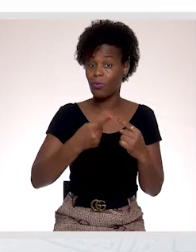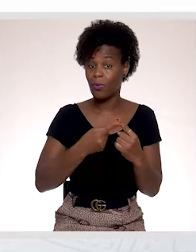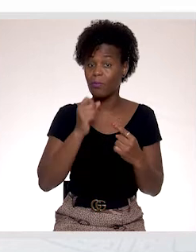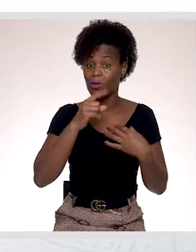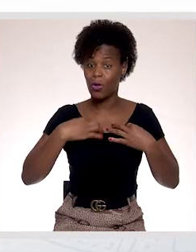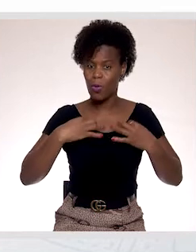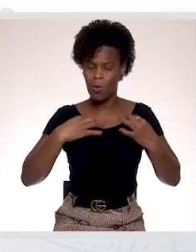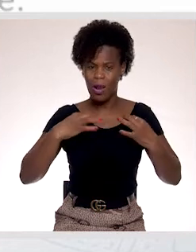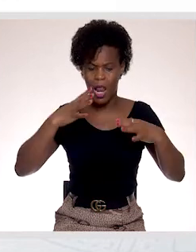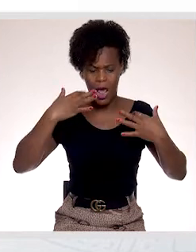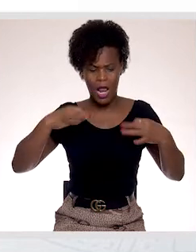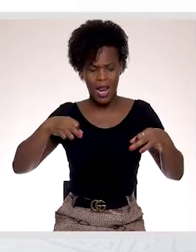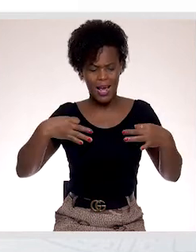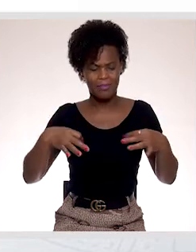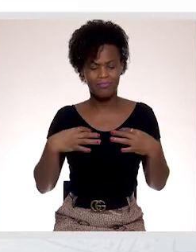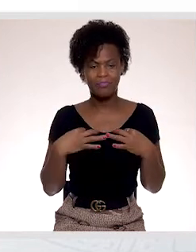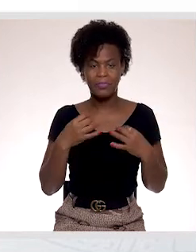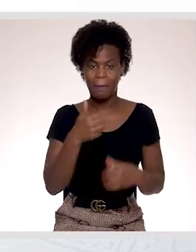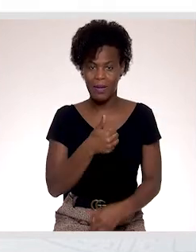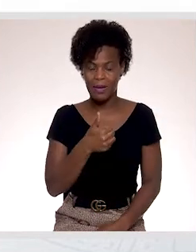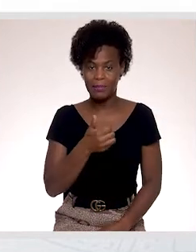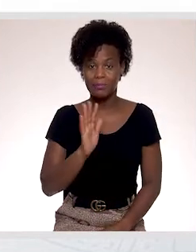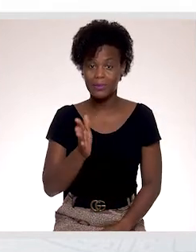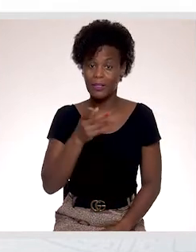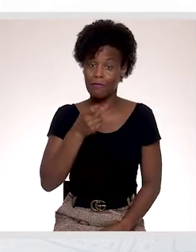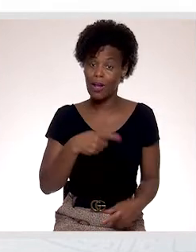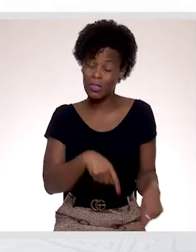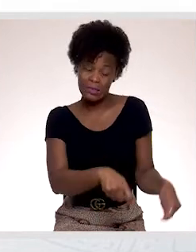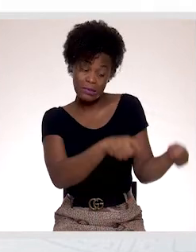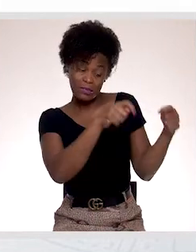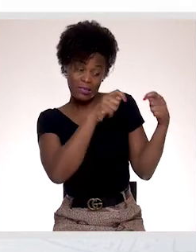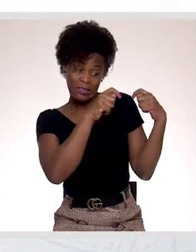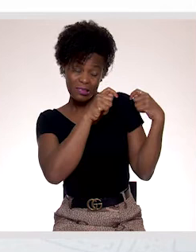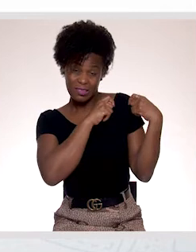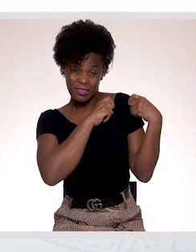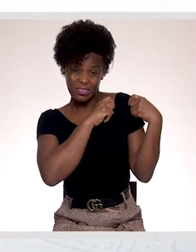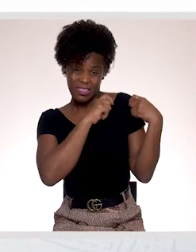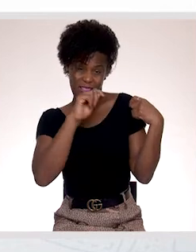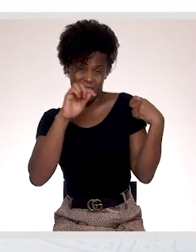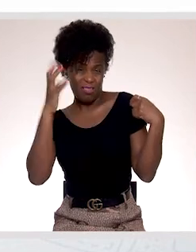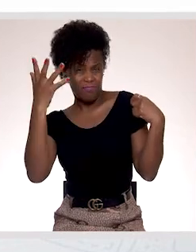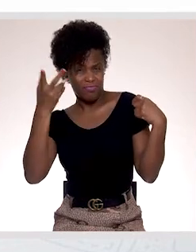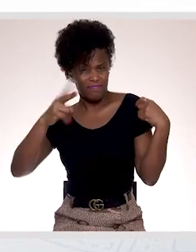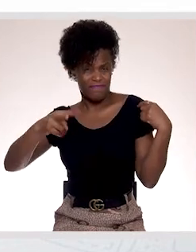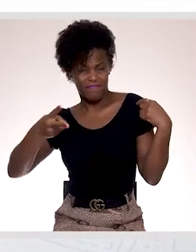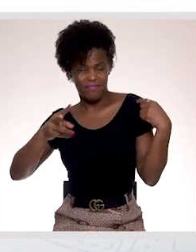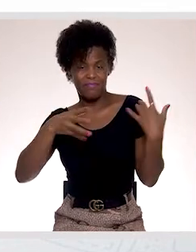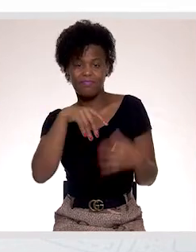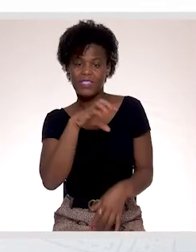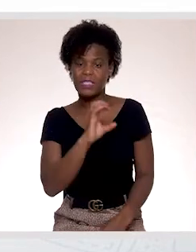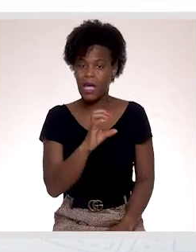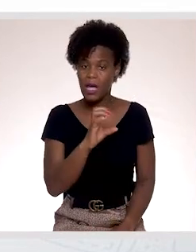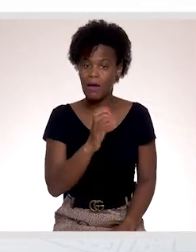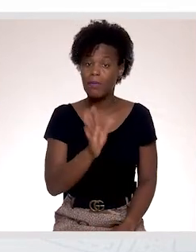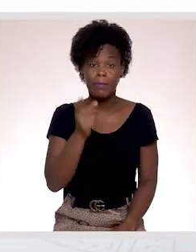des vêtements légers. B. Il faut rester couvert, le temps est variable. C.